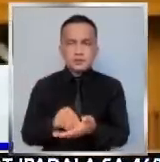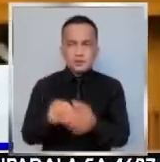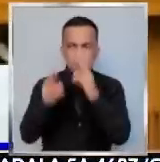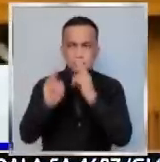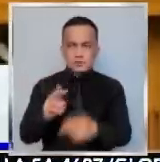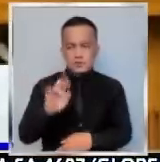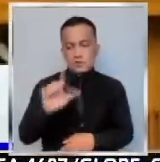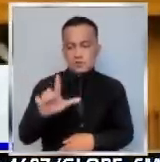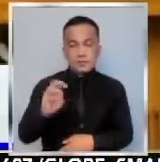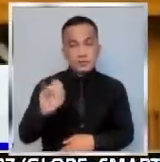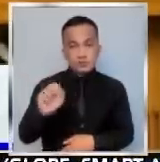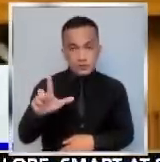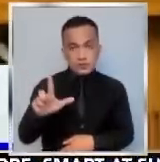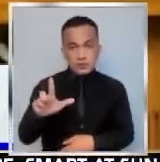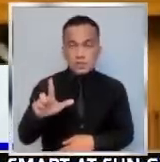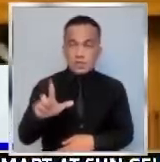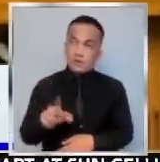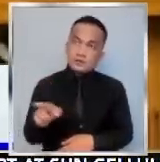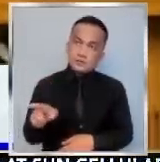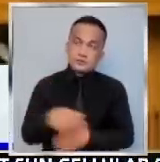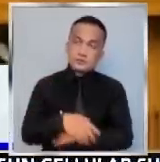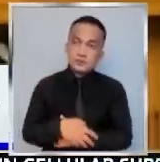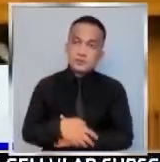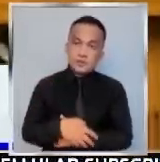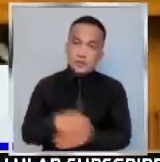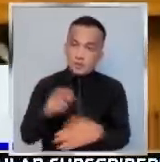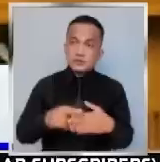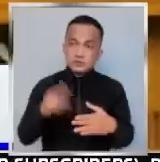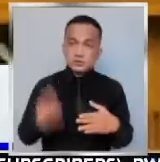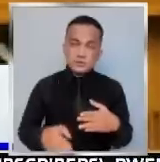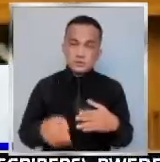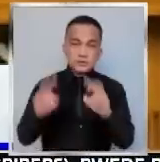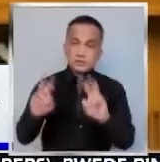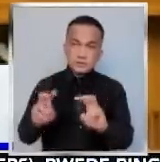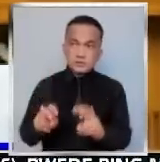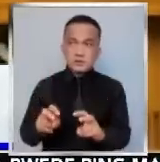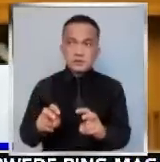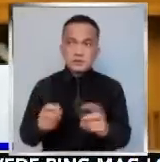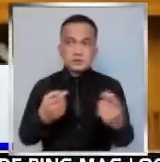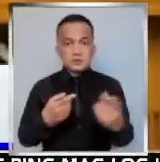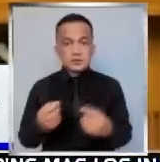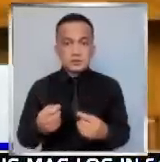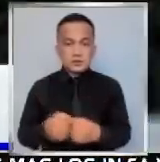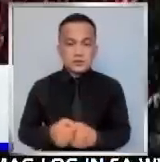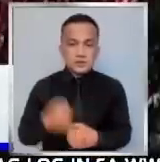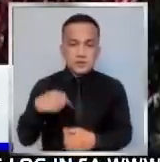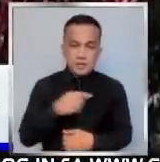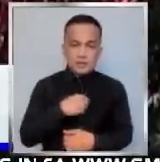Manuel as to the result of the investigation that shall be conducted by our